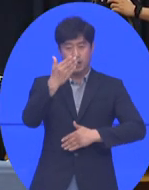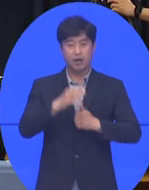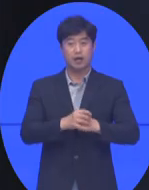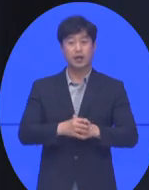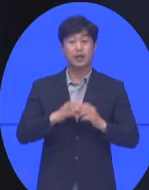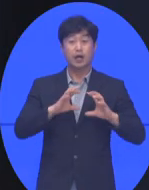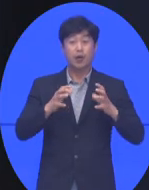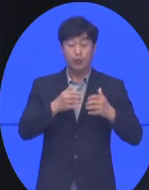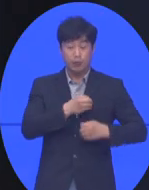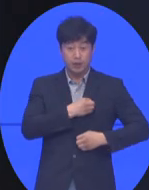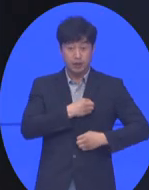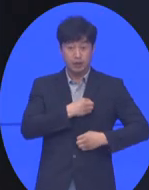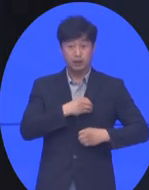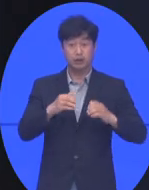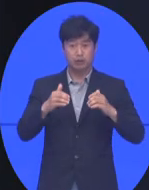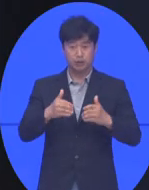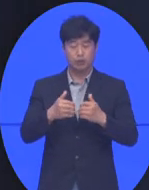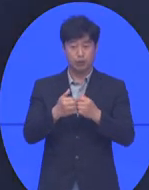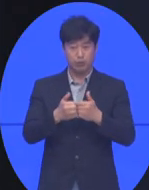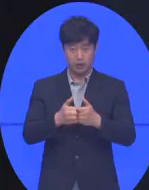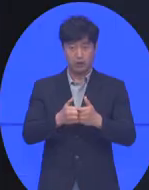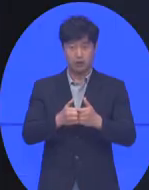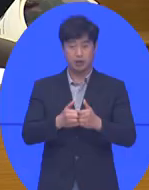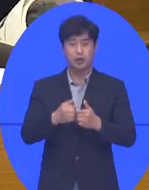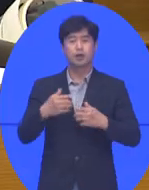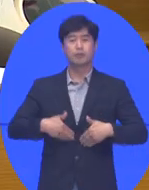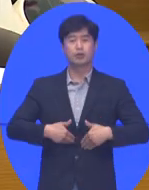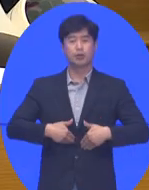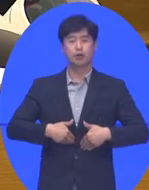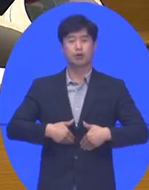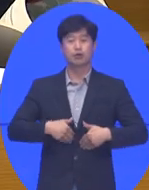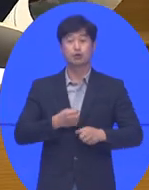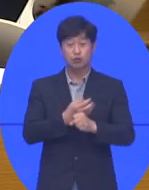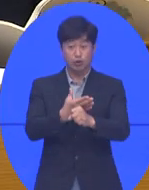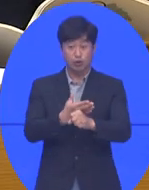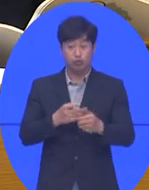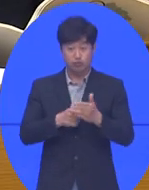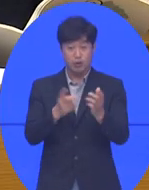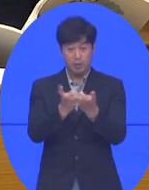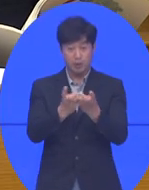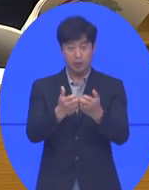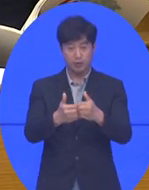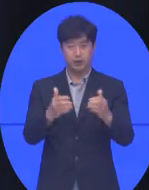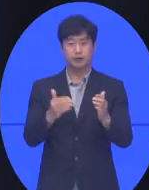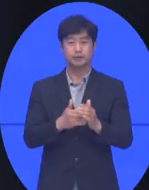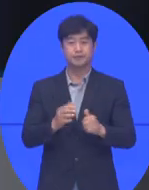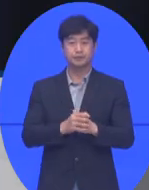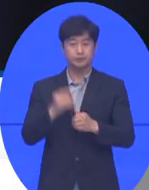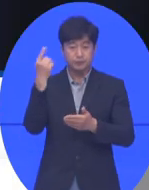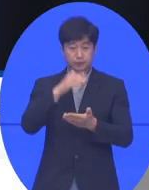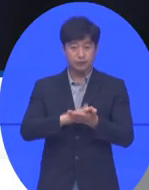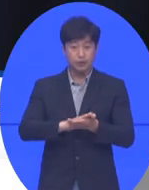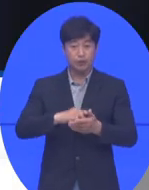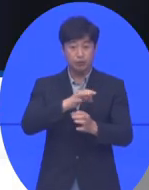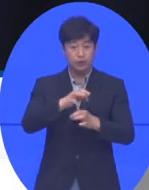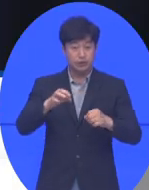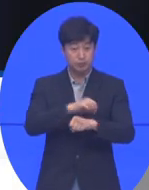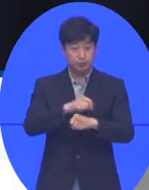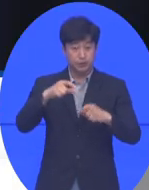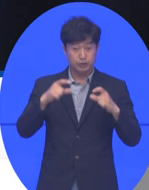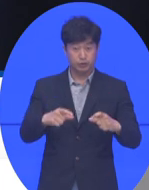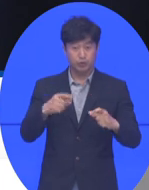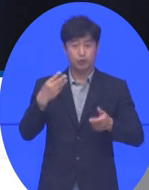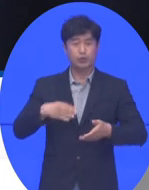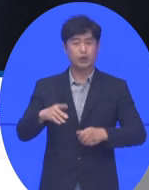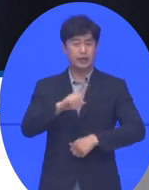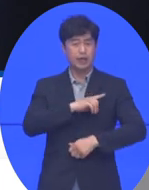열고 평화경제특구 지정 필요성과 당위성을 알리고 추진 전략과 방안을 논의했습니다. 평화경제특구에